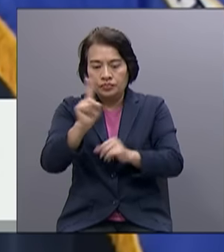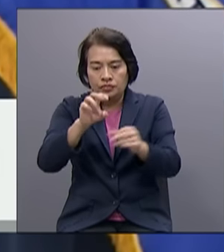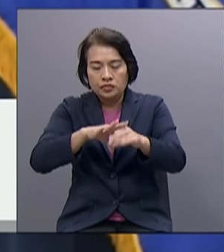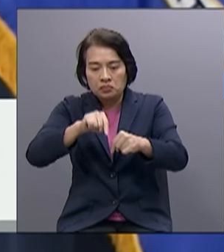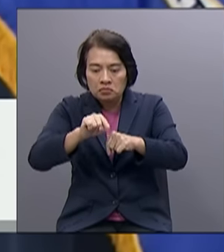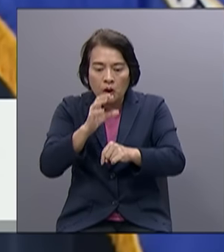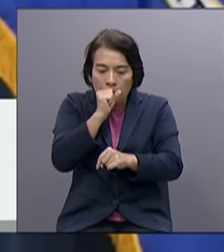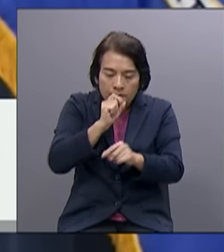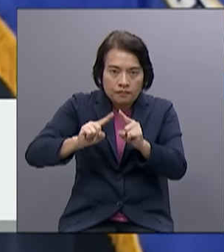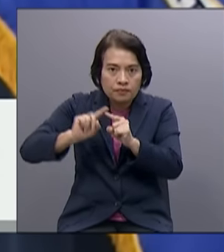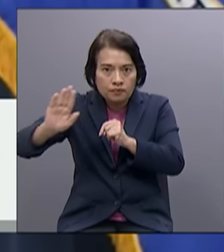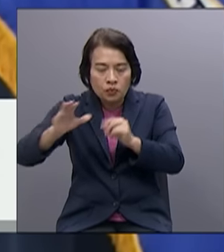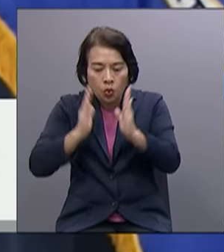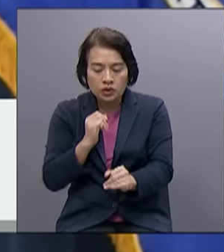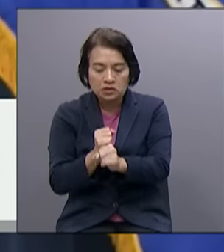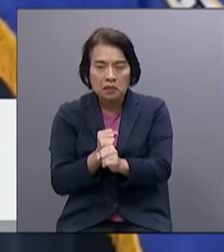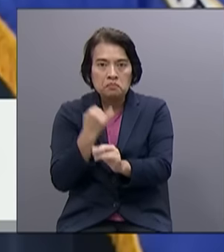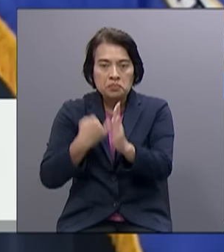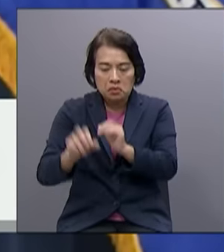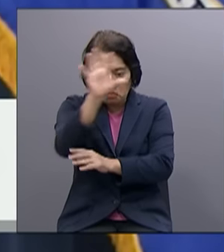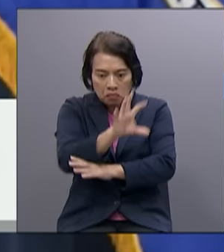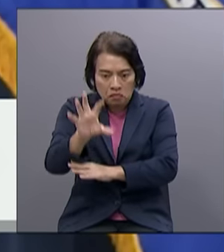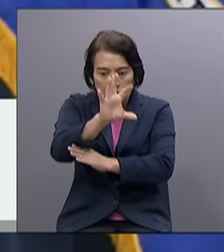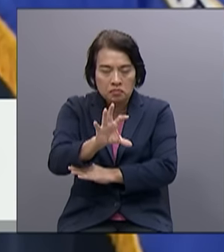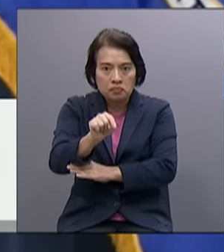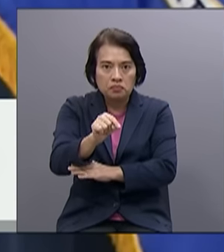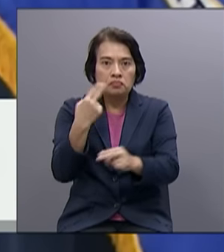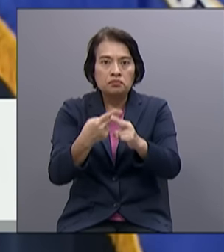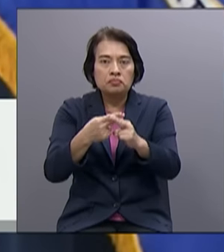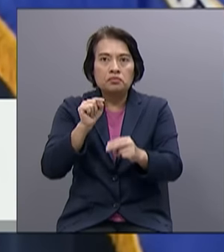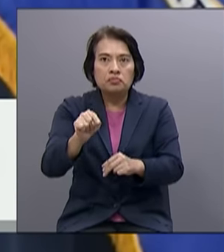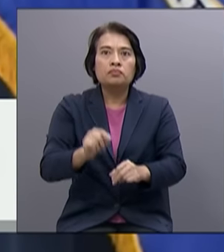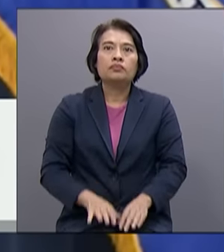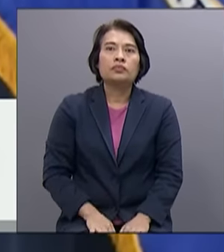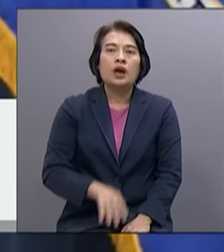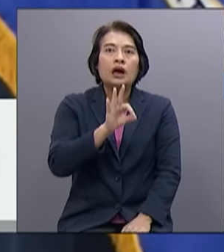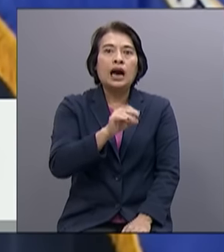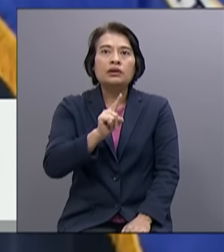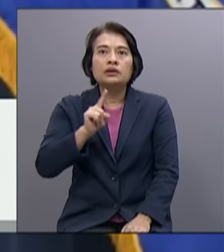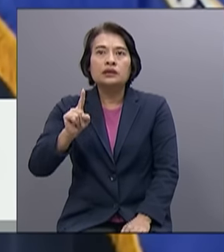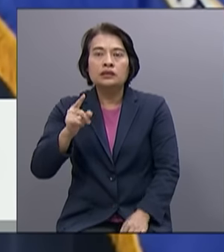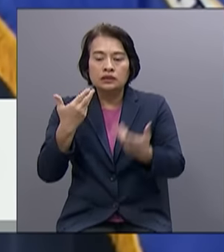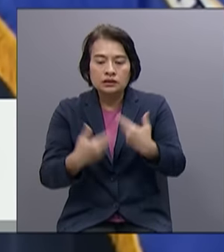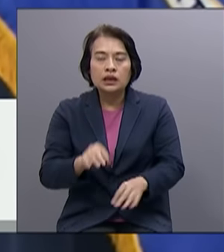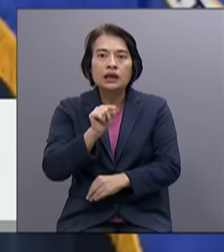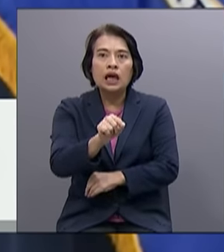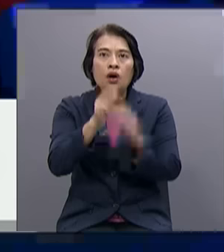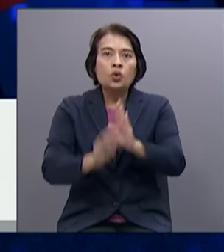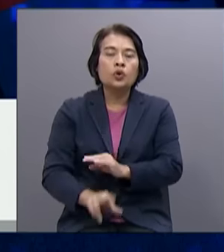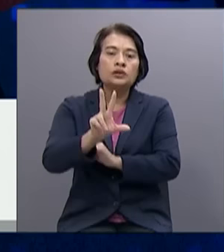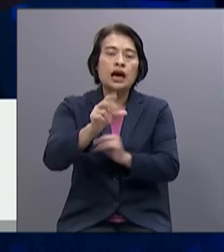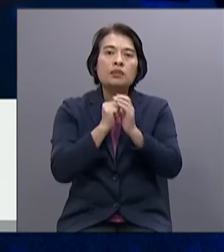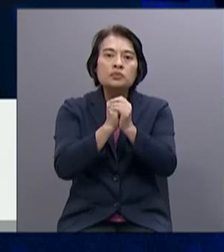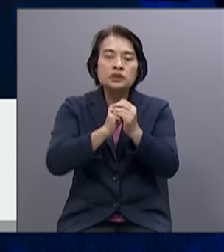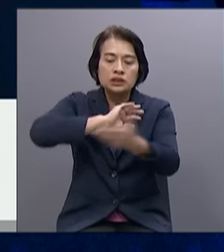อาชญากรนะคะซึ่งอันนี้เนี่ยเขาเรียกว่า N1S5ผู้ต้องสงสัยครั้งนี้มีทั้งหมด 3คนสัญชาติจีน